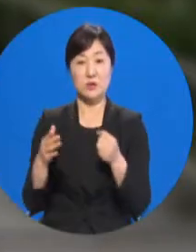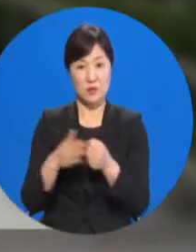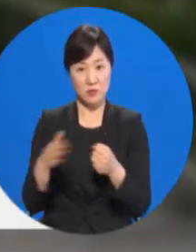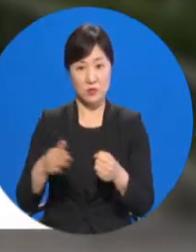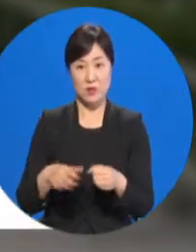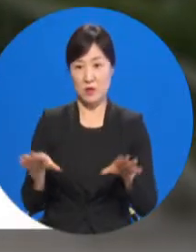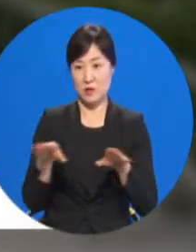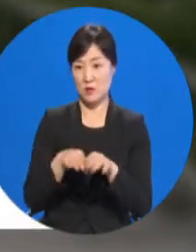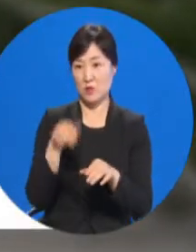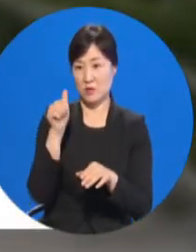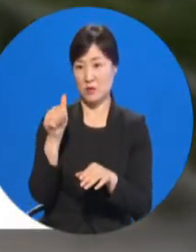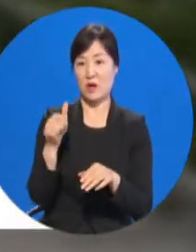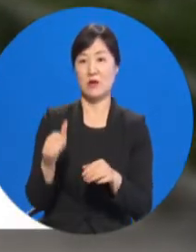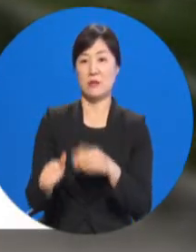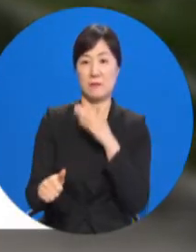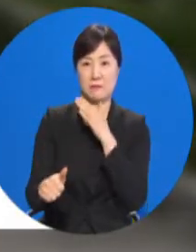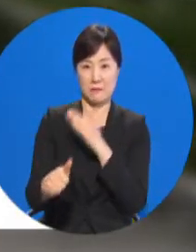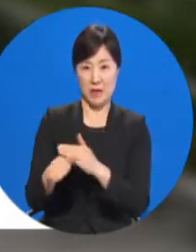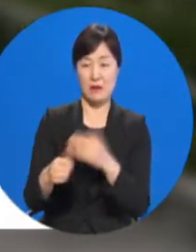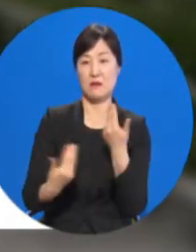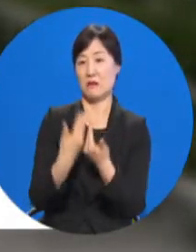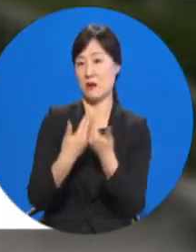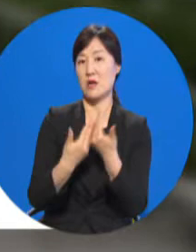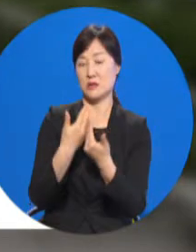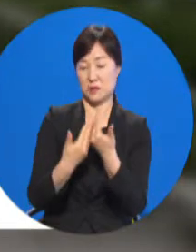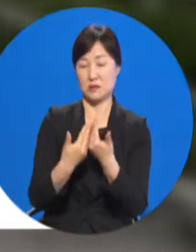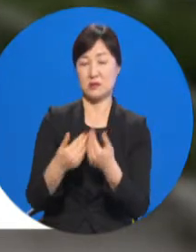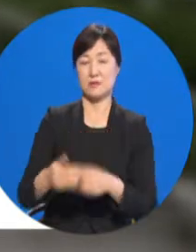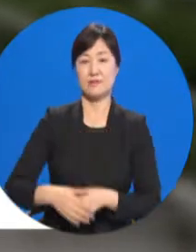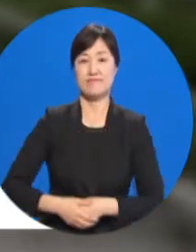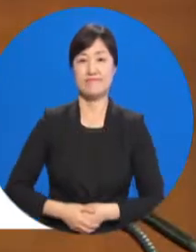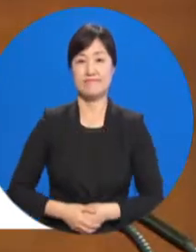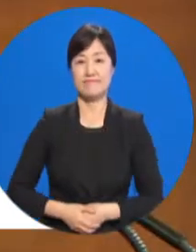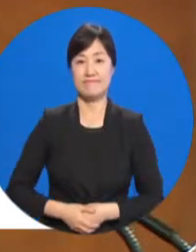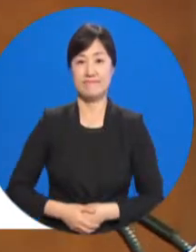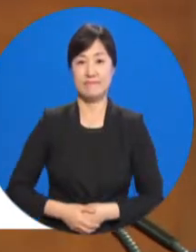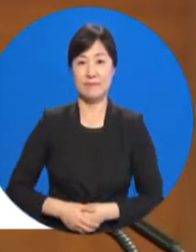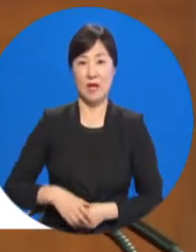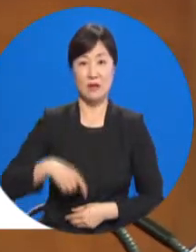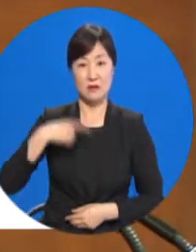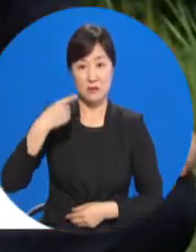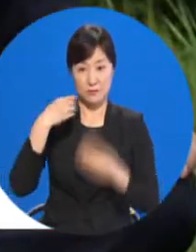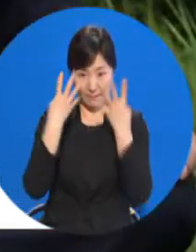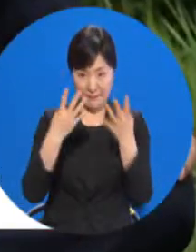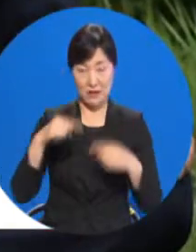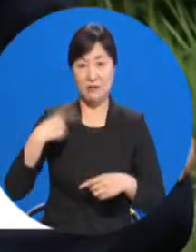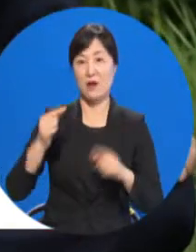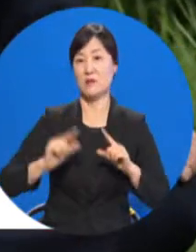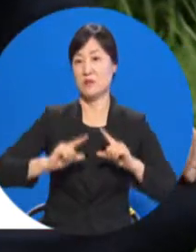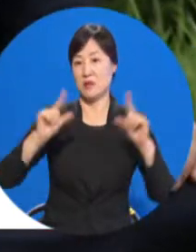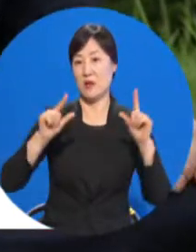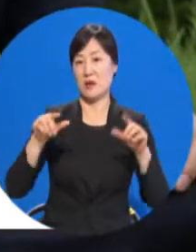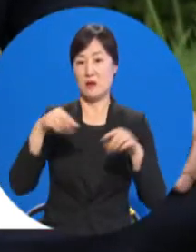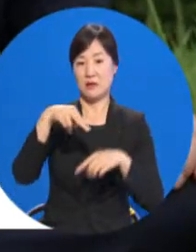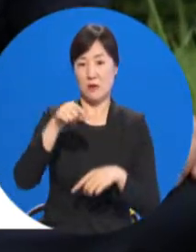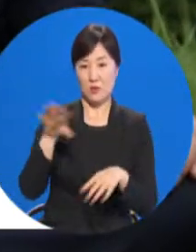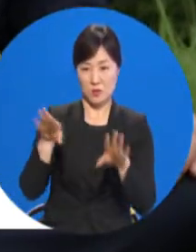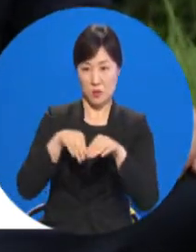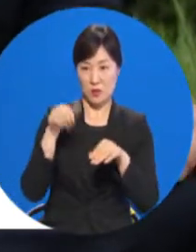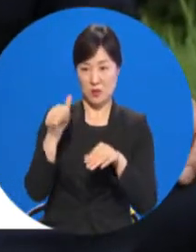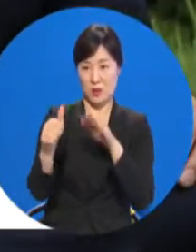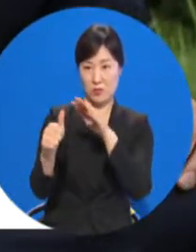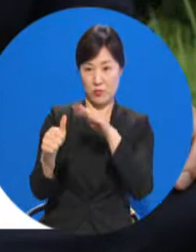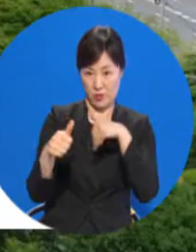현직 서영원 총장과 크고 작은 불화를 빚었던 강명훈 총장은 출감한 다음 날 서 총장을 불러 사직서를